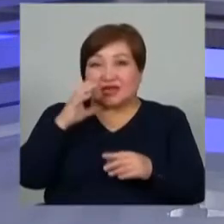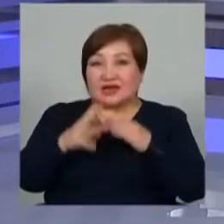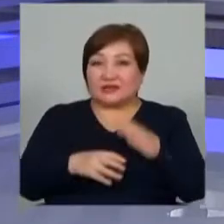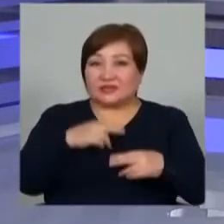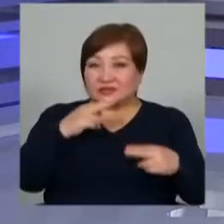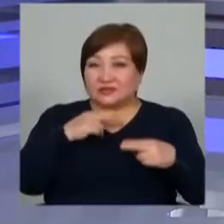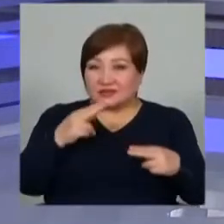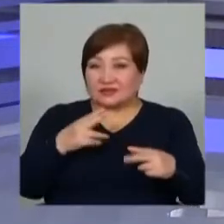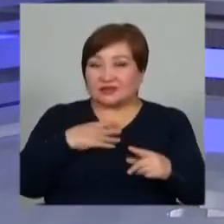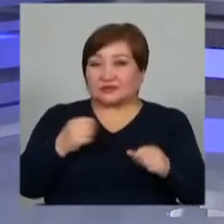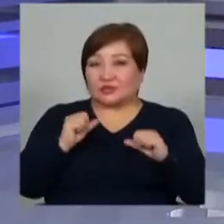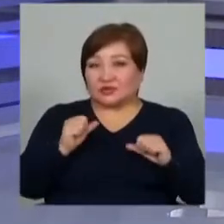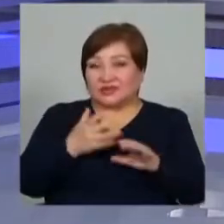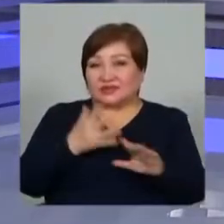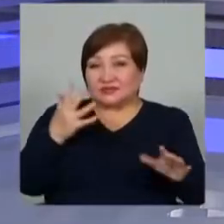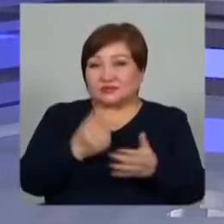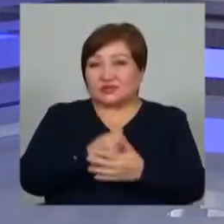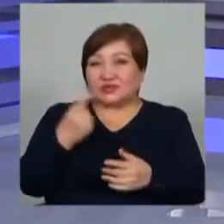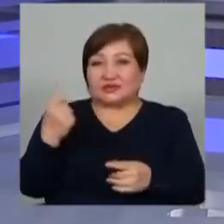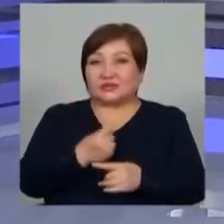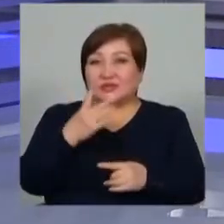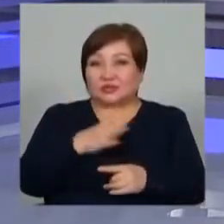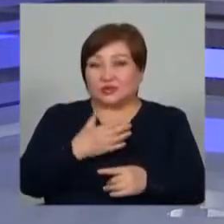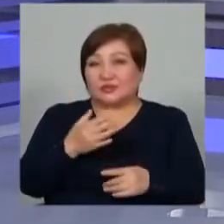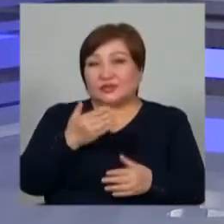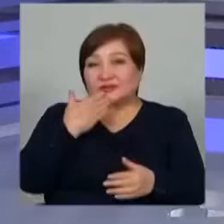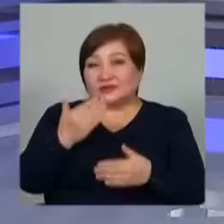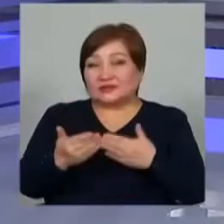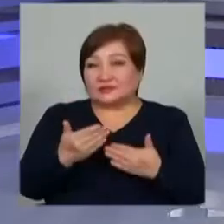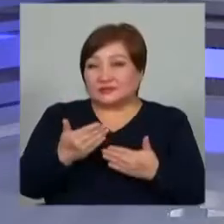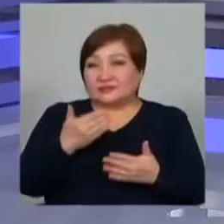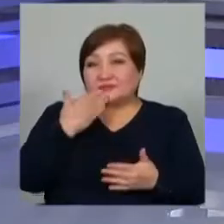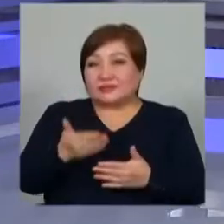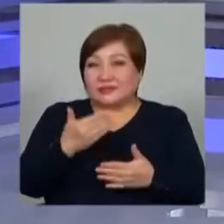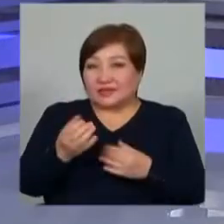кезекті жетістігінен соң алғашқылардың бірі болып сұхбат алып, алдағы жоспарларымен танысты.